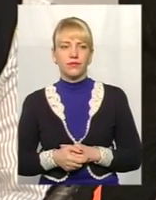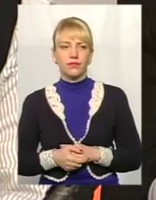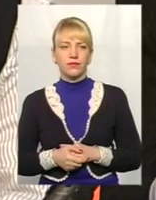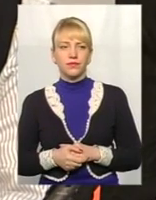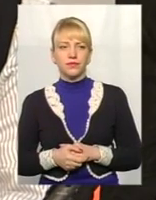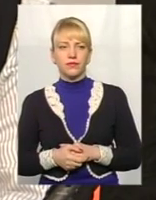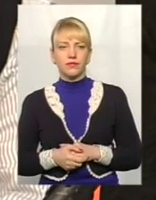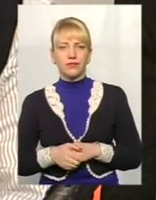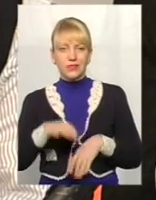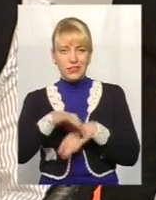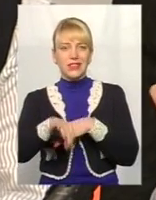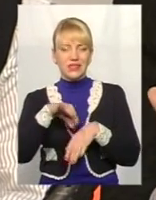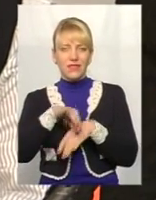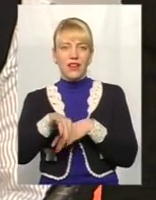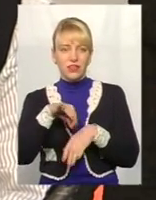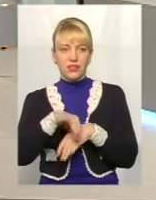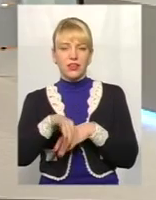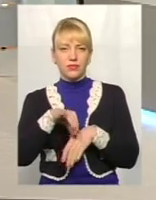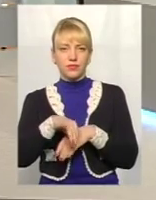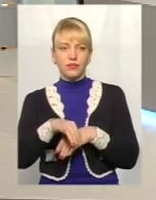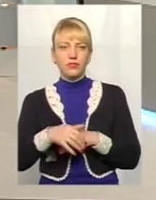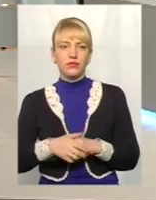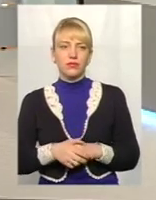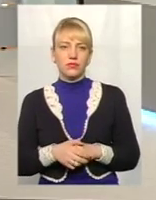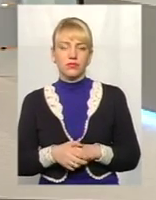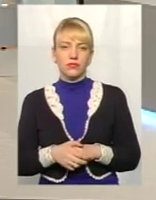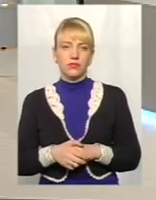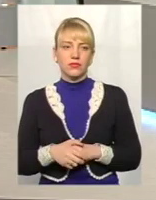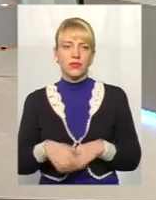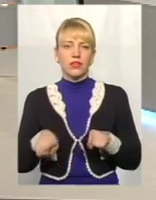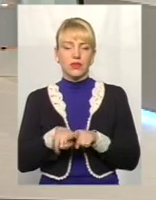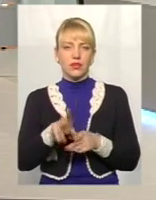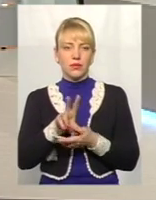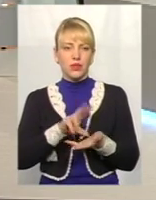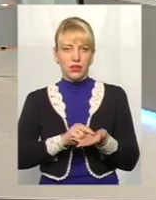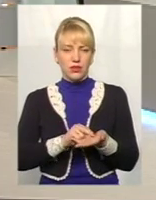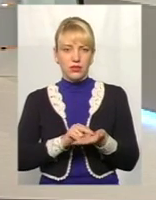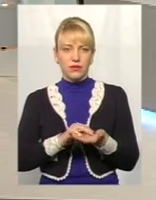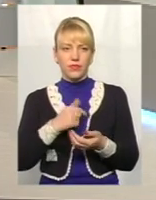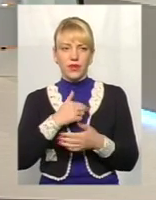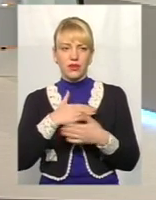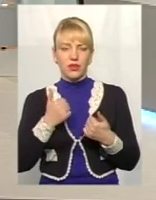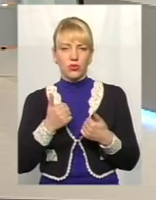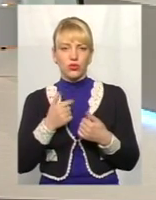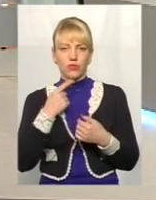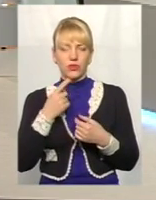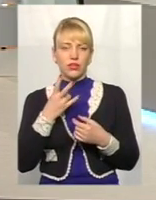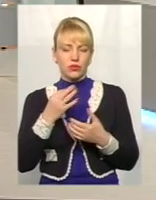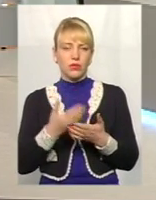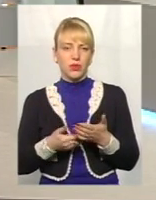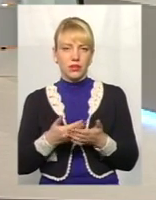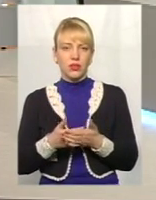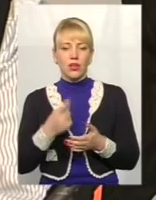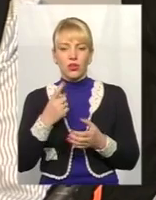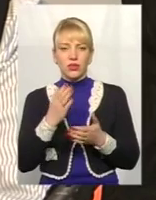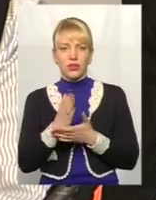російське слово, іздівалися, знущалися. Такі приклади, я не хочу наводити, але, наприклад,